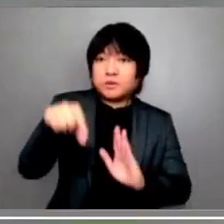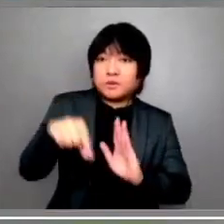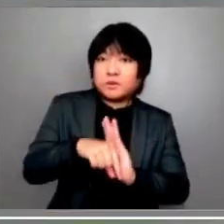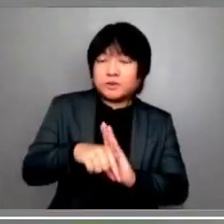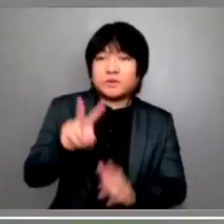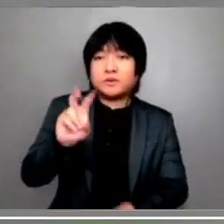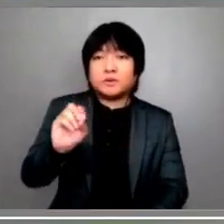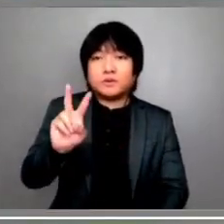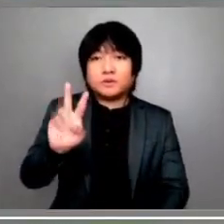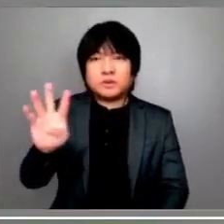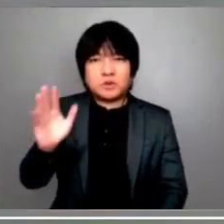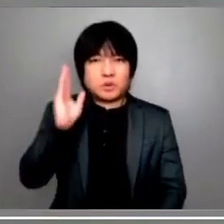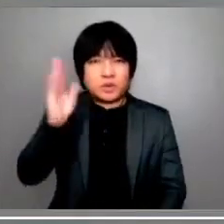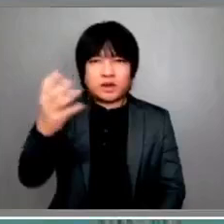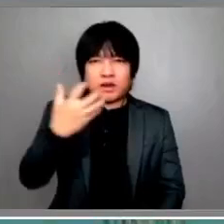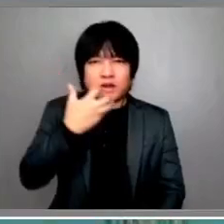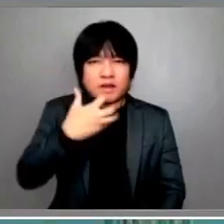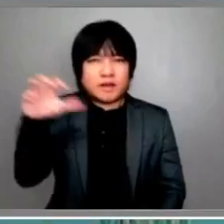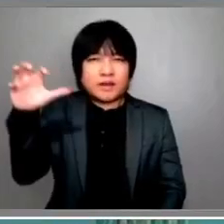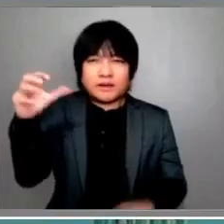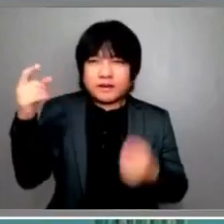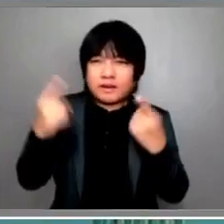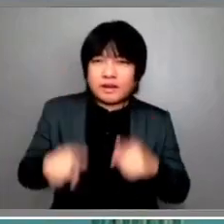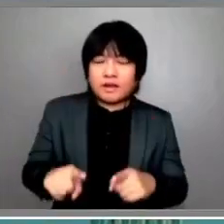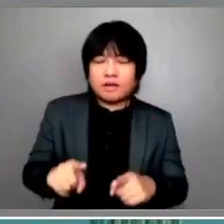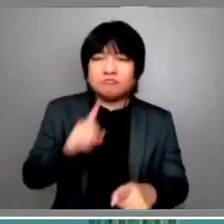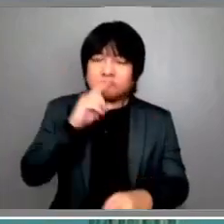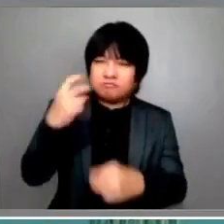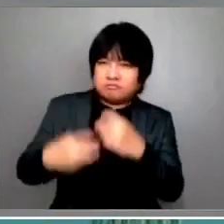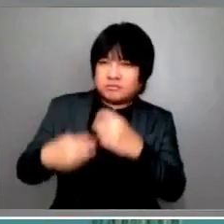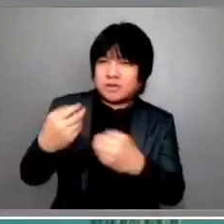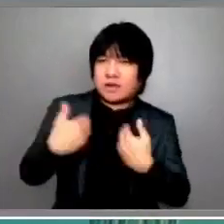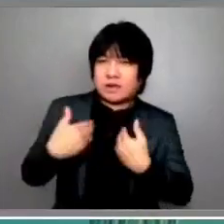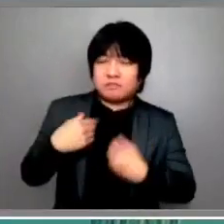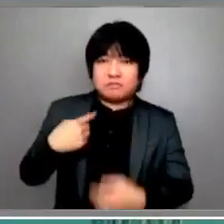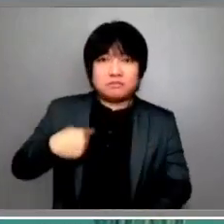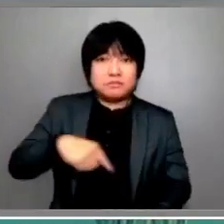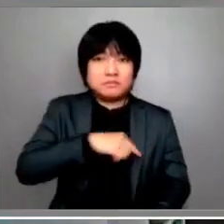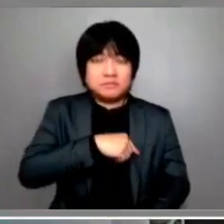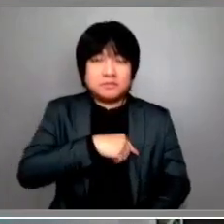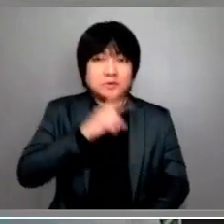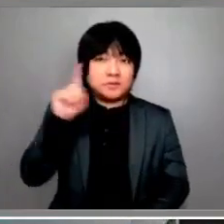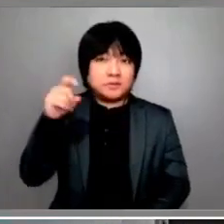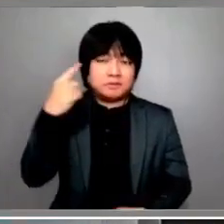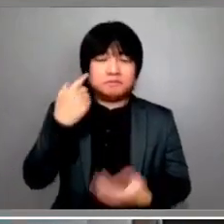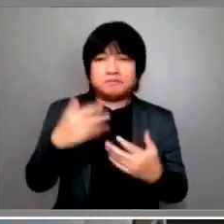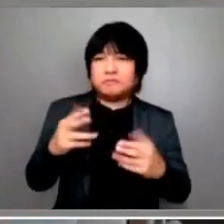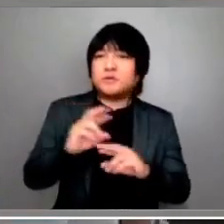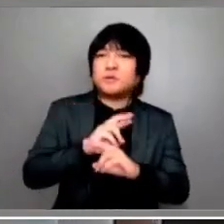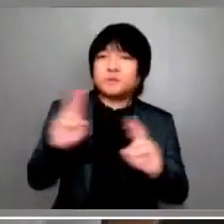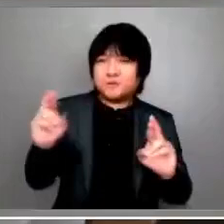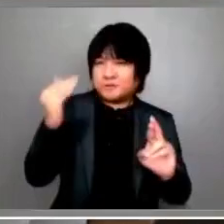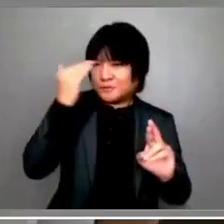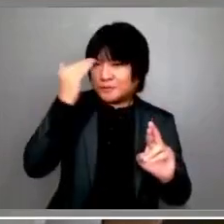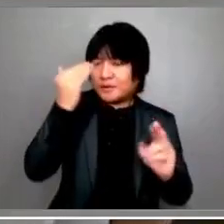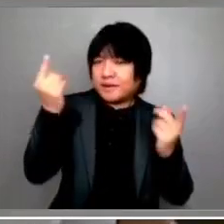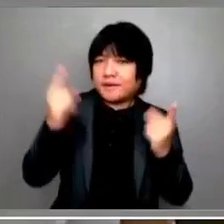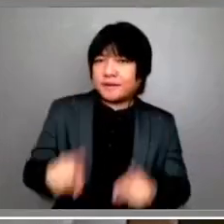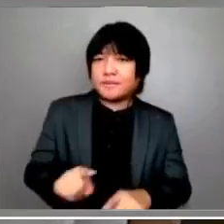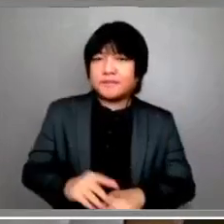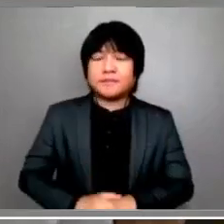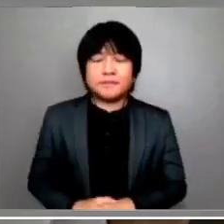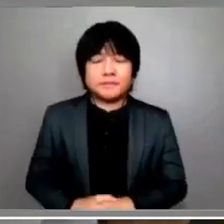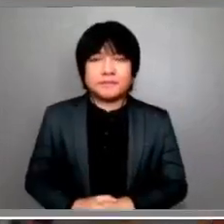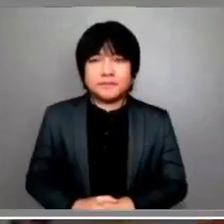niino seryosong problema raw ang El niino ngunit pamilyar naman daw tayo sa kapasidad ng pamalaan gayon din ang pribadong sektor kaya kapag